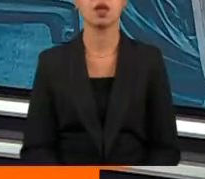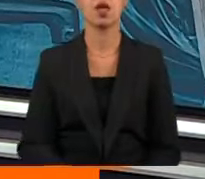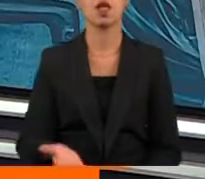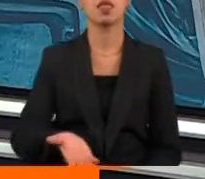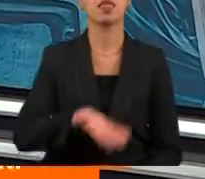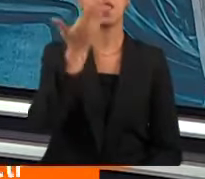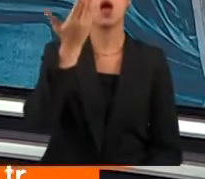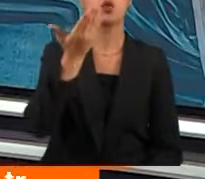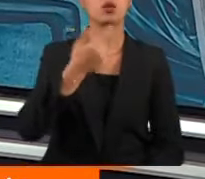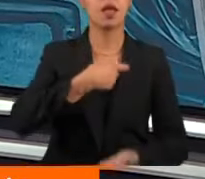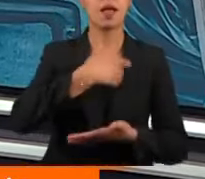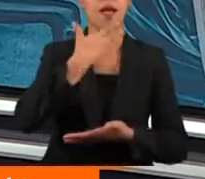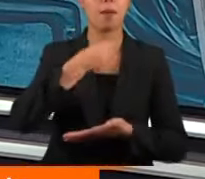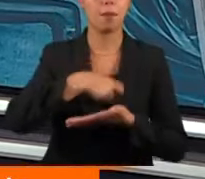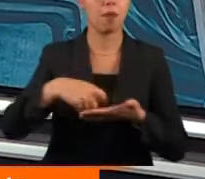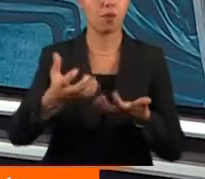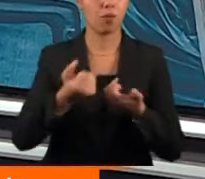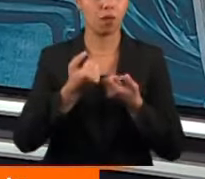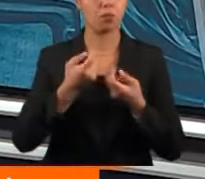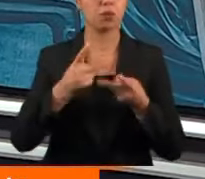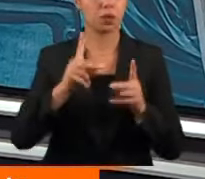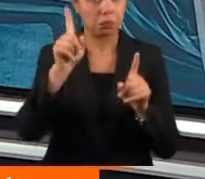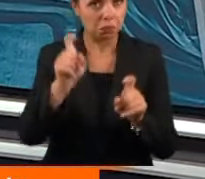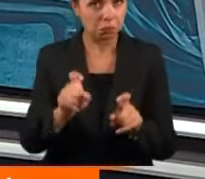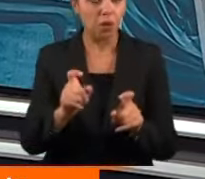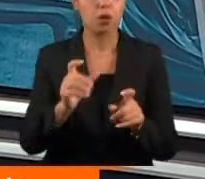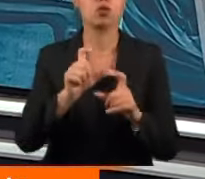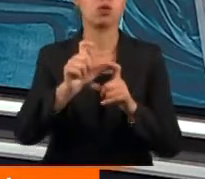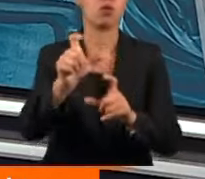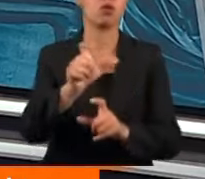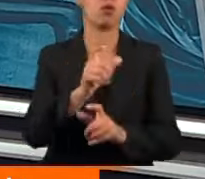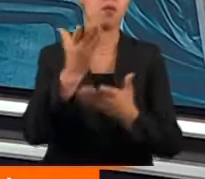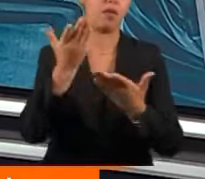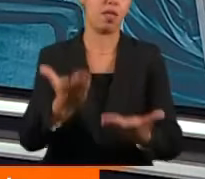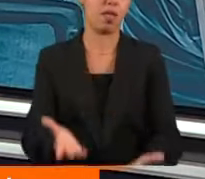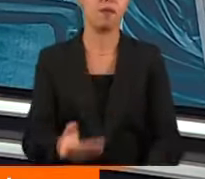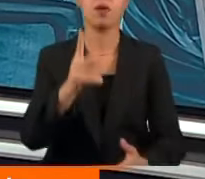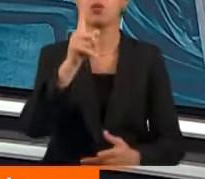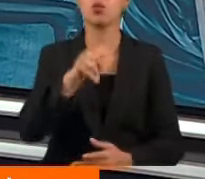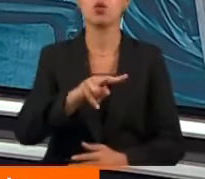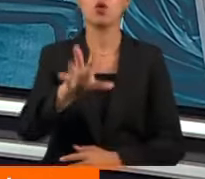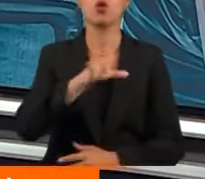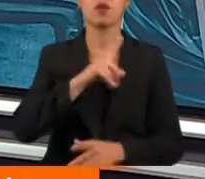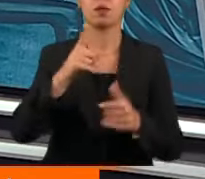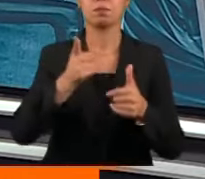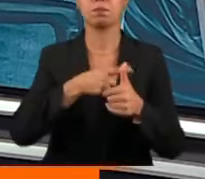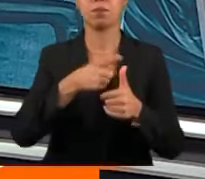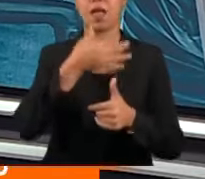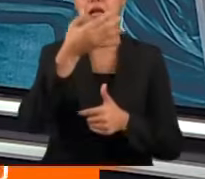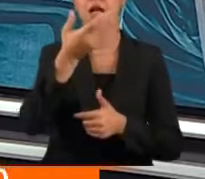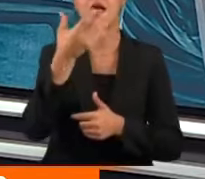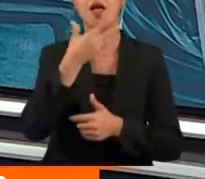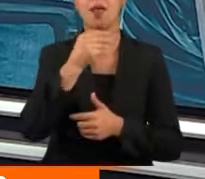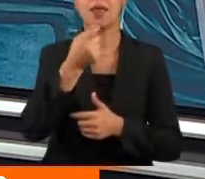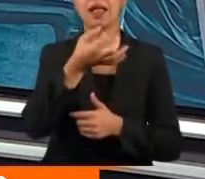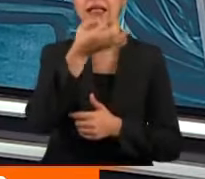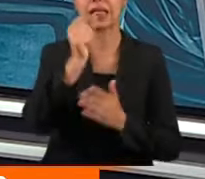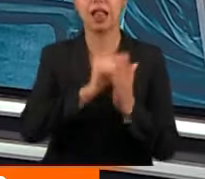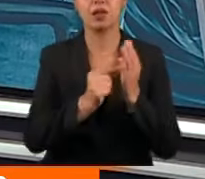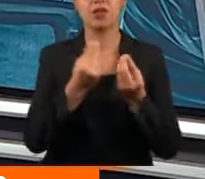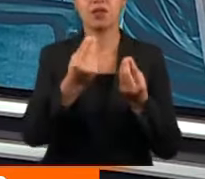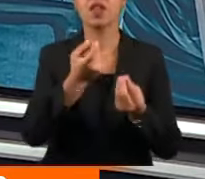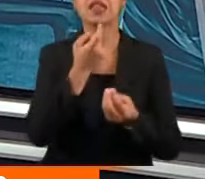Daha yüksek emekli maaşı alabilir miyim? Sorunun yanıtı evet, bunun bir yolu var. İlk basamaksa emeklilik dilekçesinin verileceği yıl. Çok